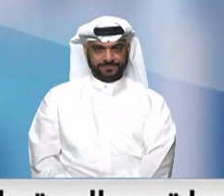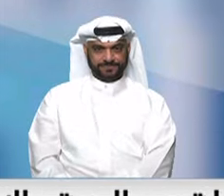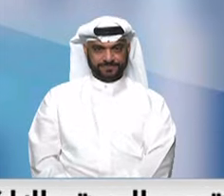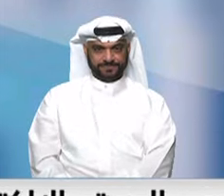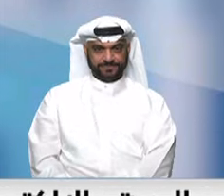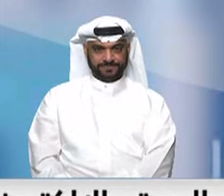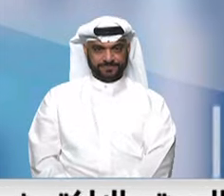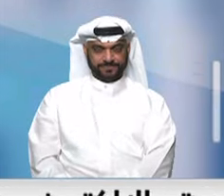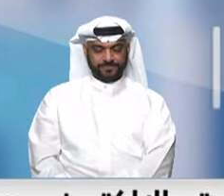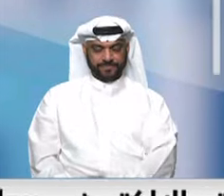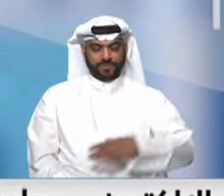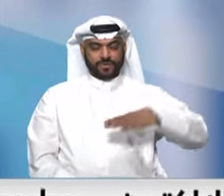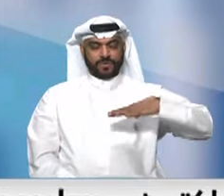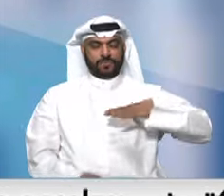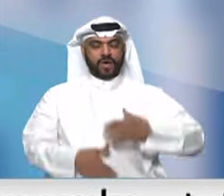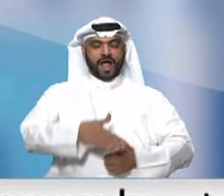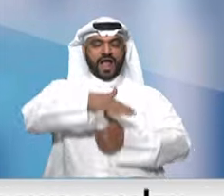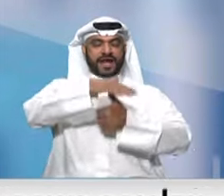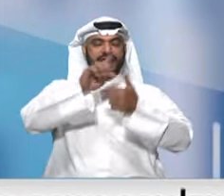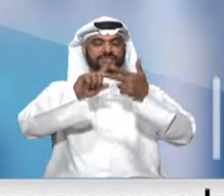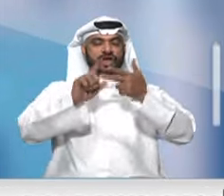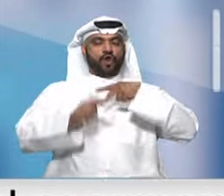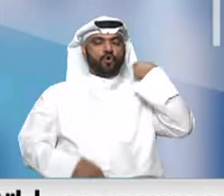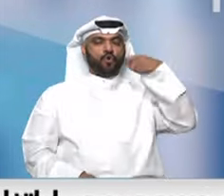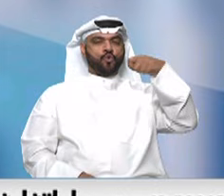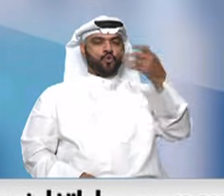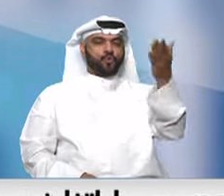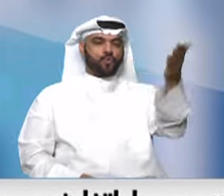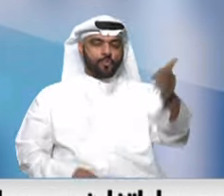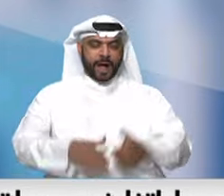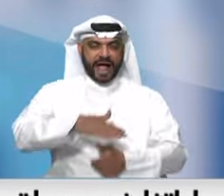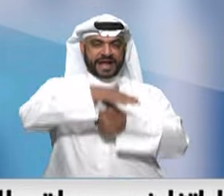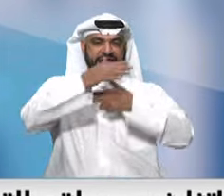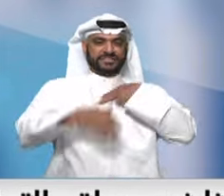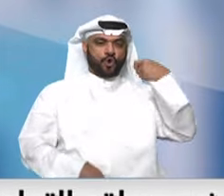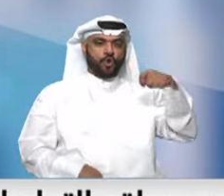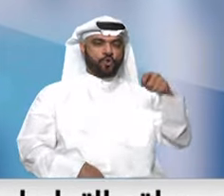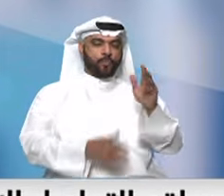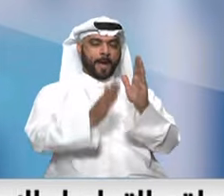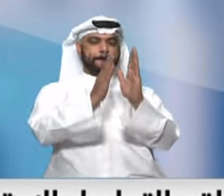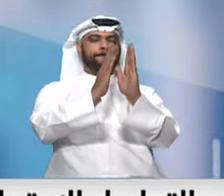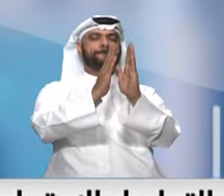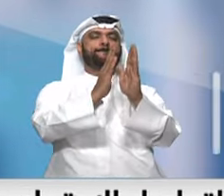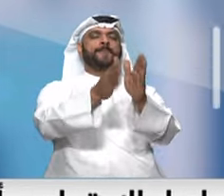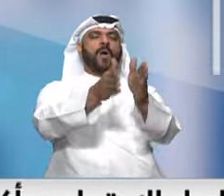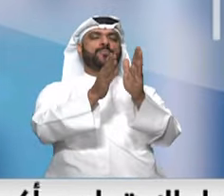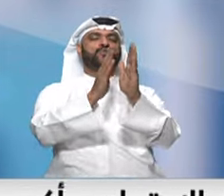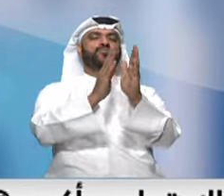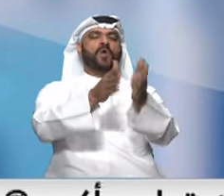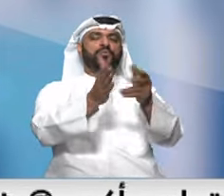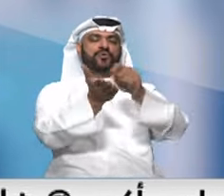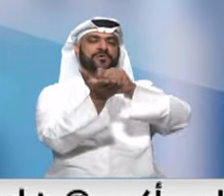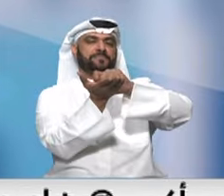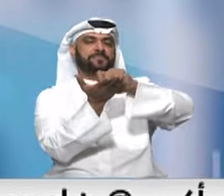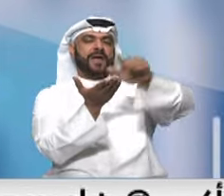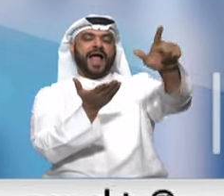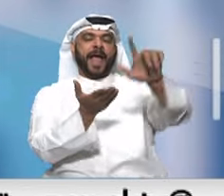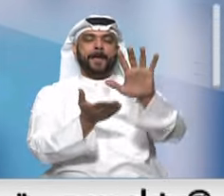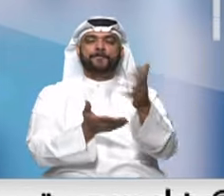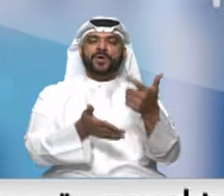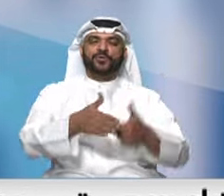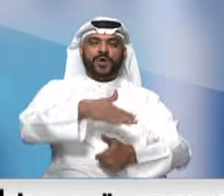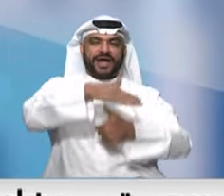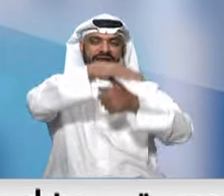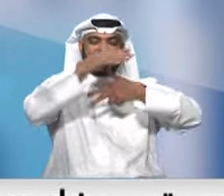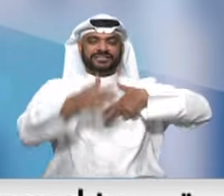كما بعث سمو الشيخ احمد عبد الله الاحمد الصباح رئيس مجلس الوزراء حفظه ببقيه تهنئه الى فخامه